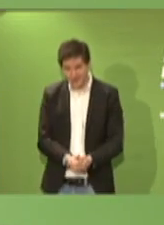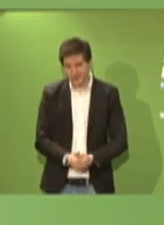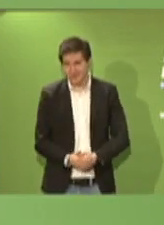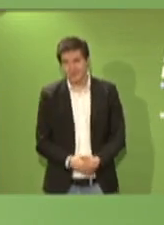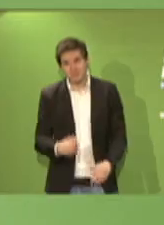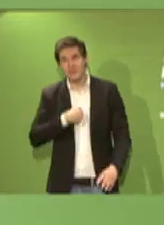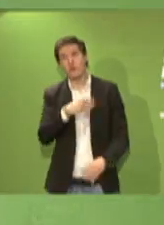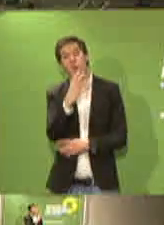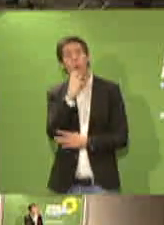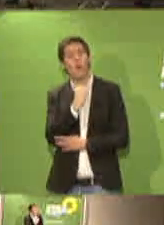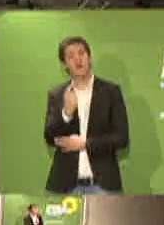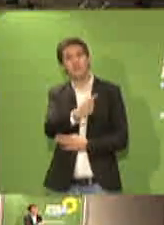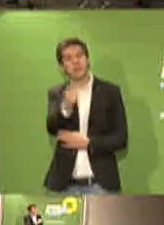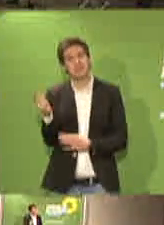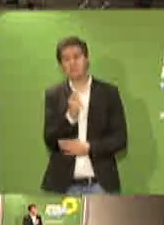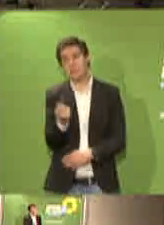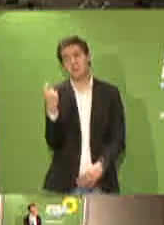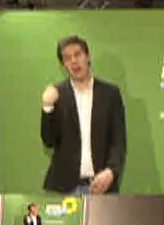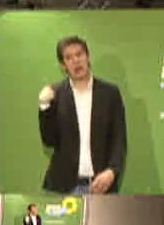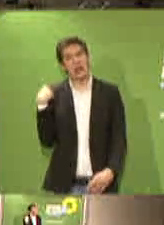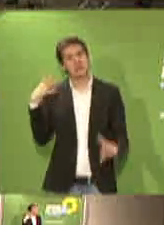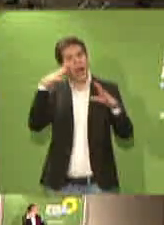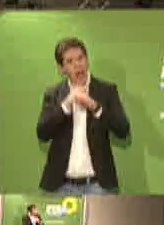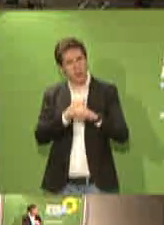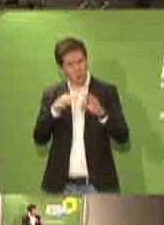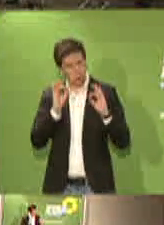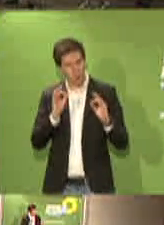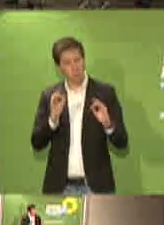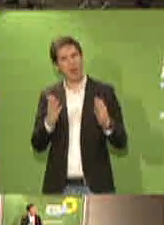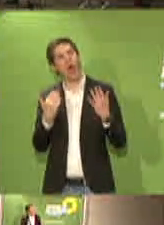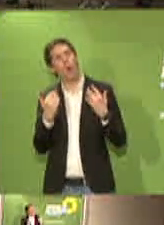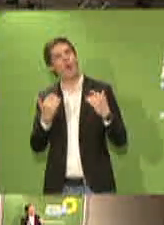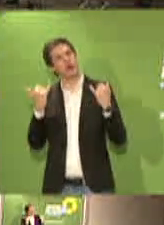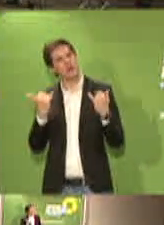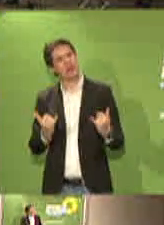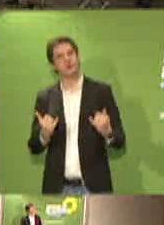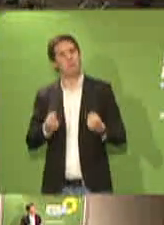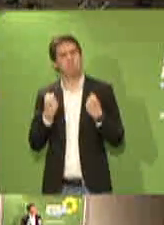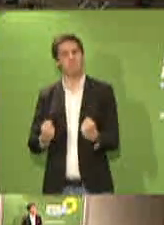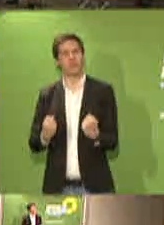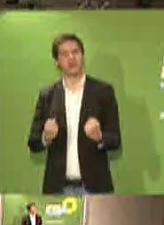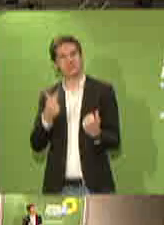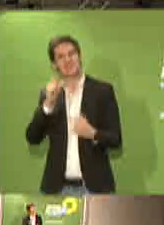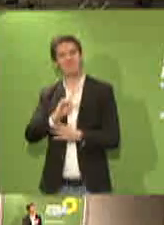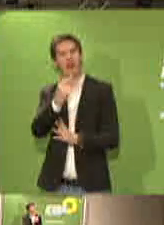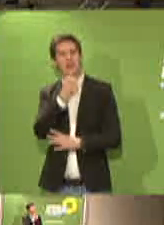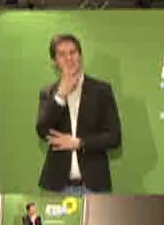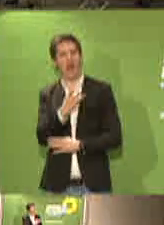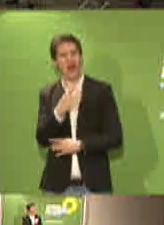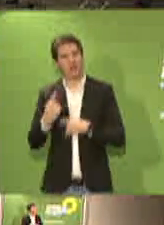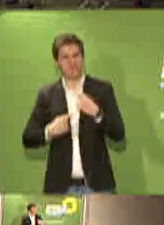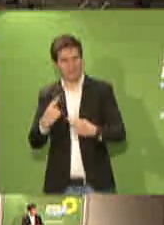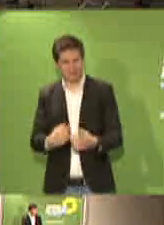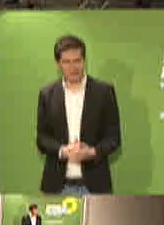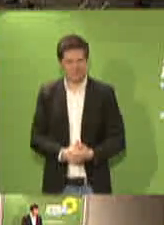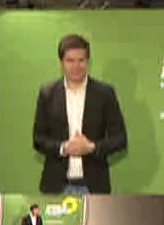ihr hattet einen angenehmen und erholsamen Abend und seid jetzt frisch für den zweiten halben Tag.